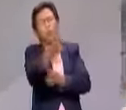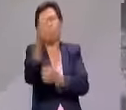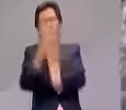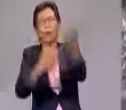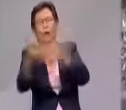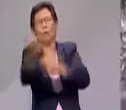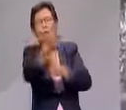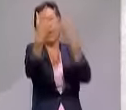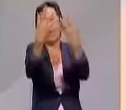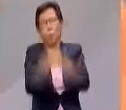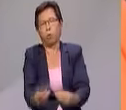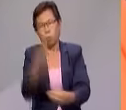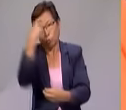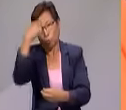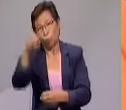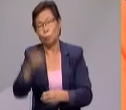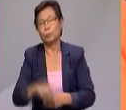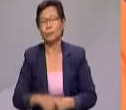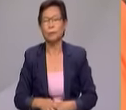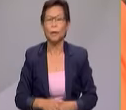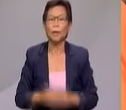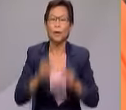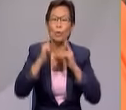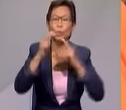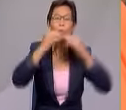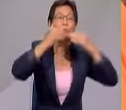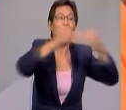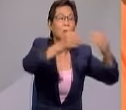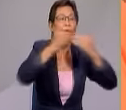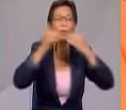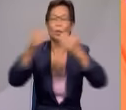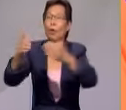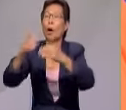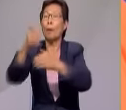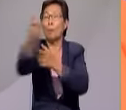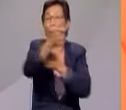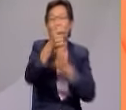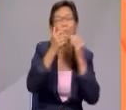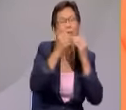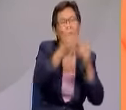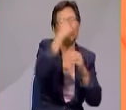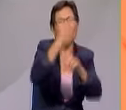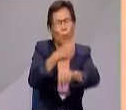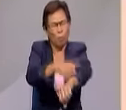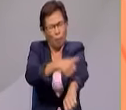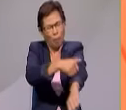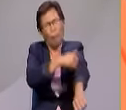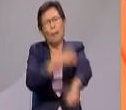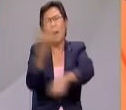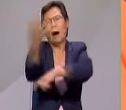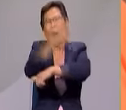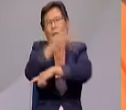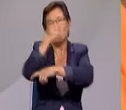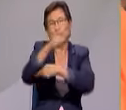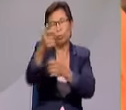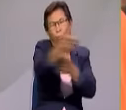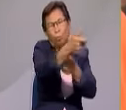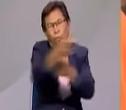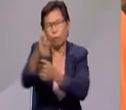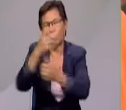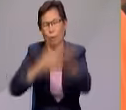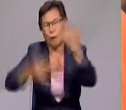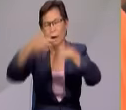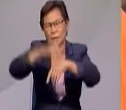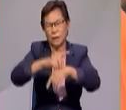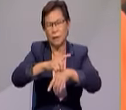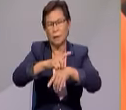kebakaran. Ucapkan terima kasih kepada pihak bomba yang bertungkul lumus selama 4 hari ini memadamkan kebakaran